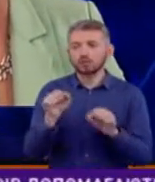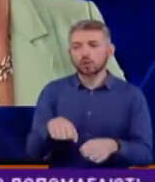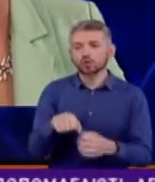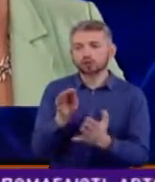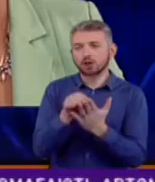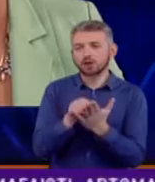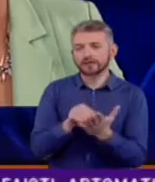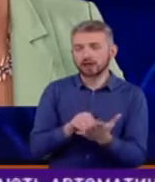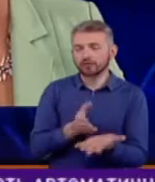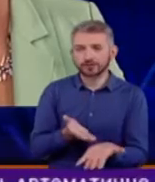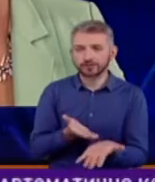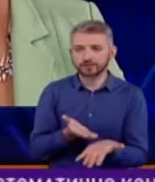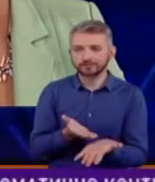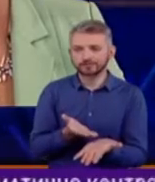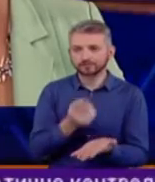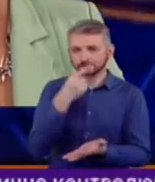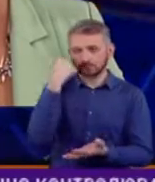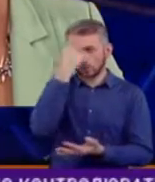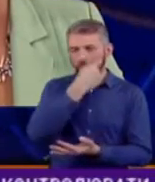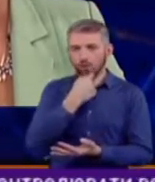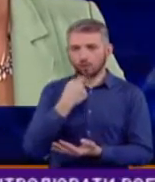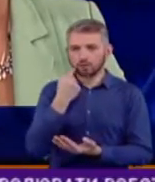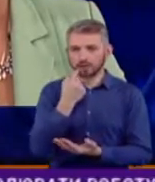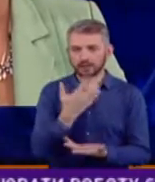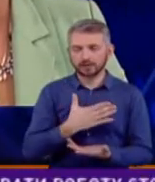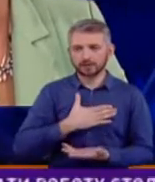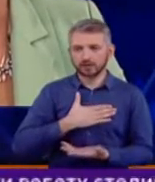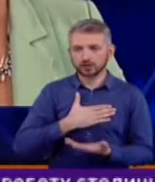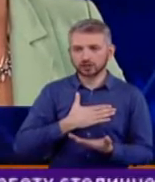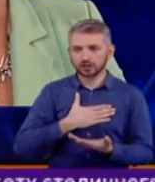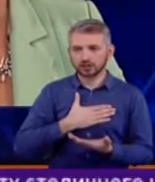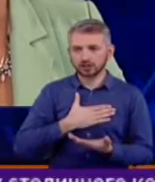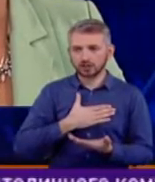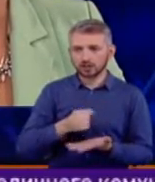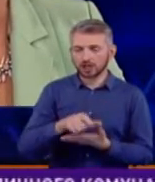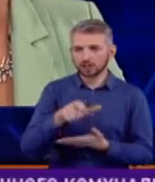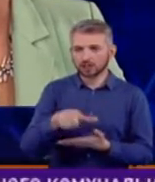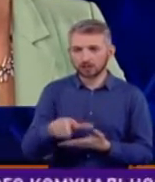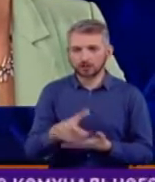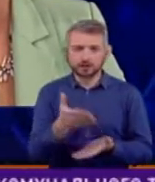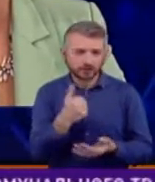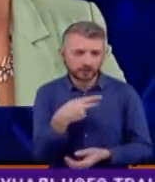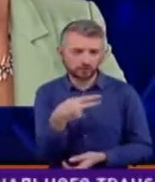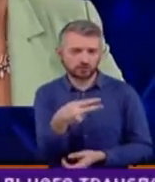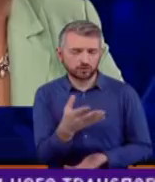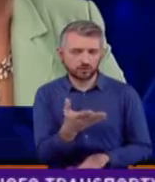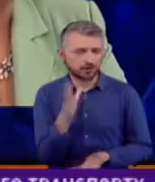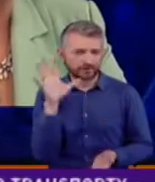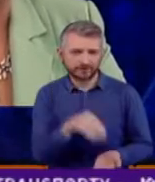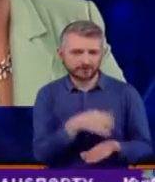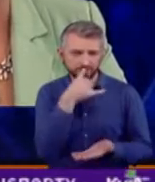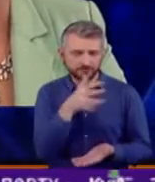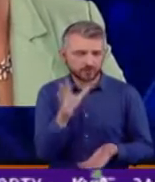обозначить метафорически образы наших всех кандидатов. Двох? Давайте двух хотя бы. Всех